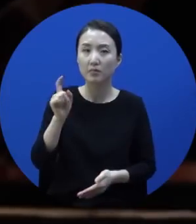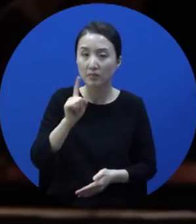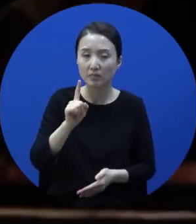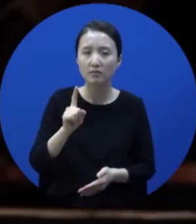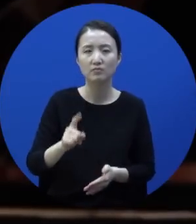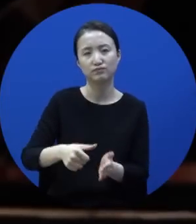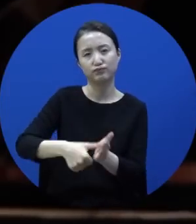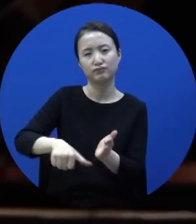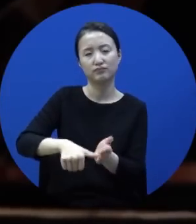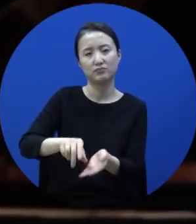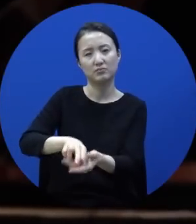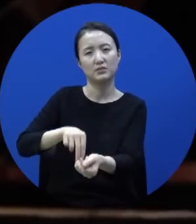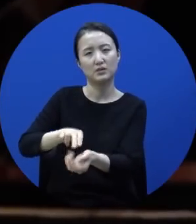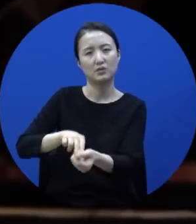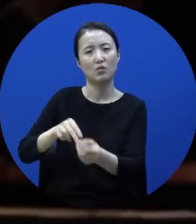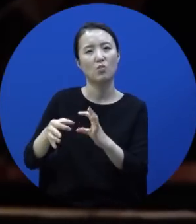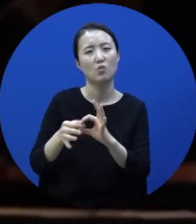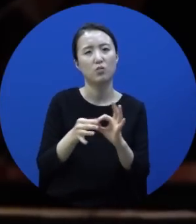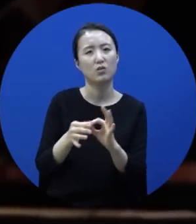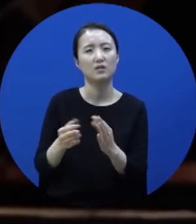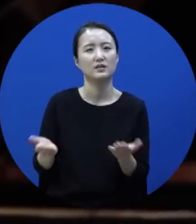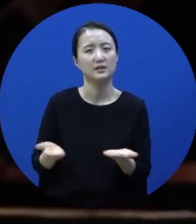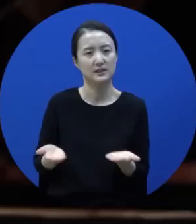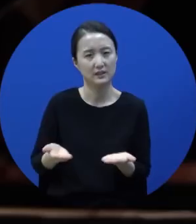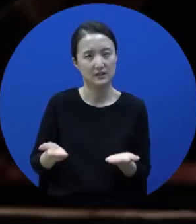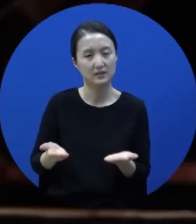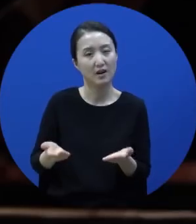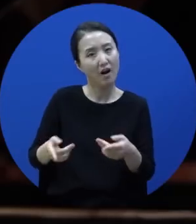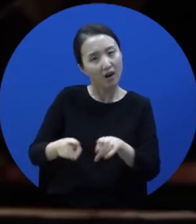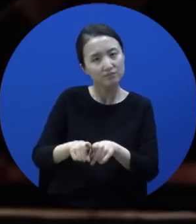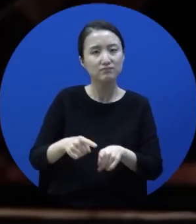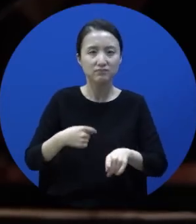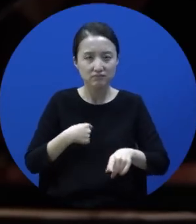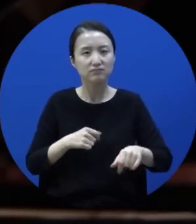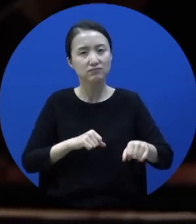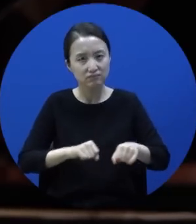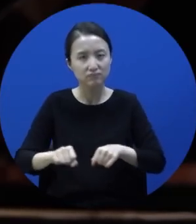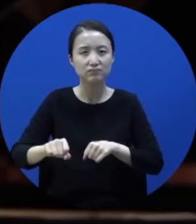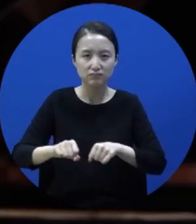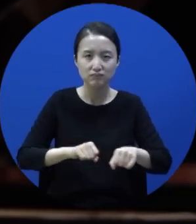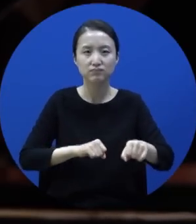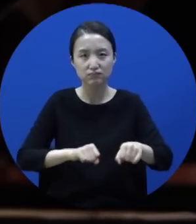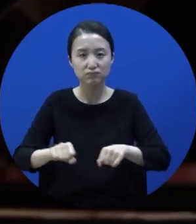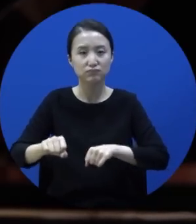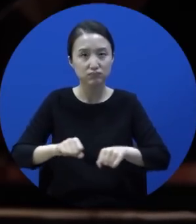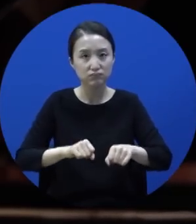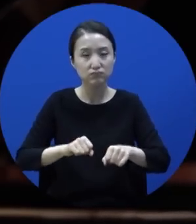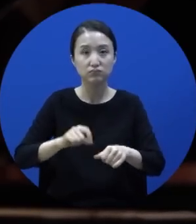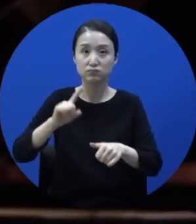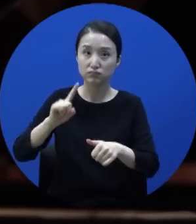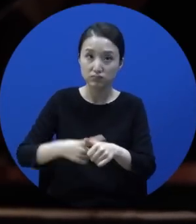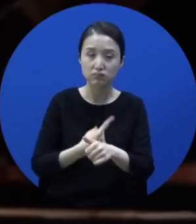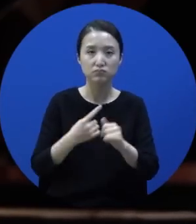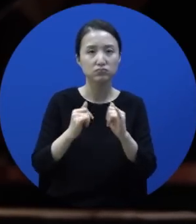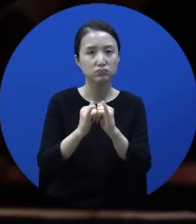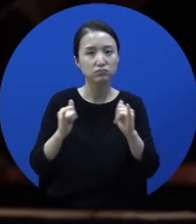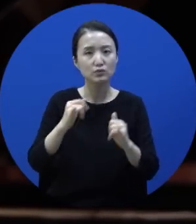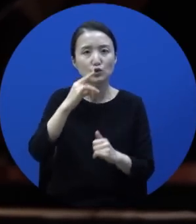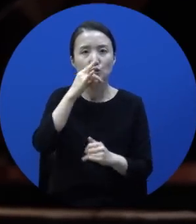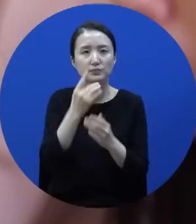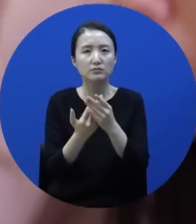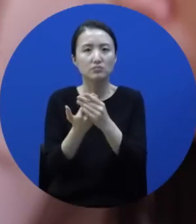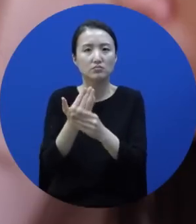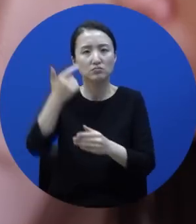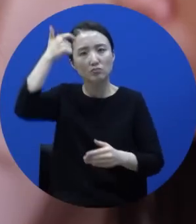만들어 가다 보니까 사람들이 계속 궁금해하는 거예요. 너 그걸 어떻게 그렇게 잘하니? 어떻게 하면 그렇게 잘할 수 있니? 이렇게